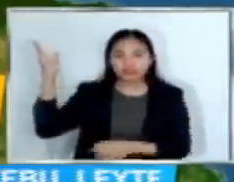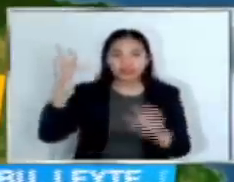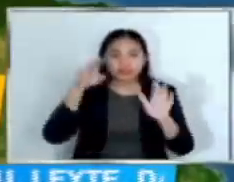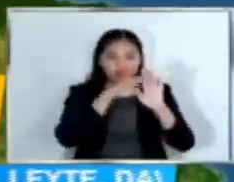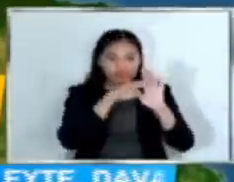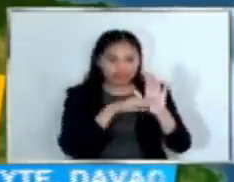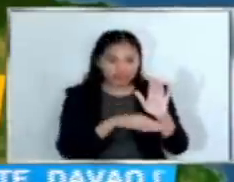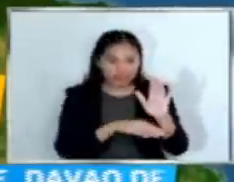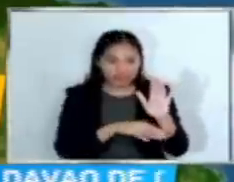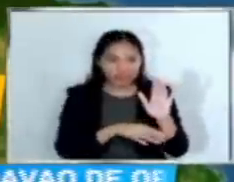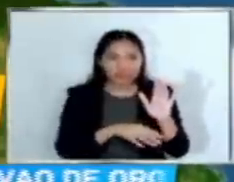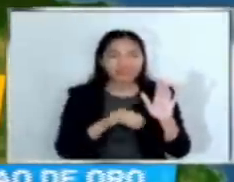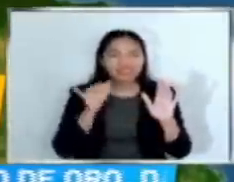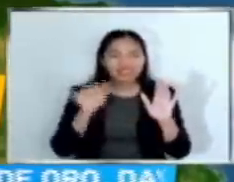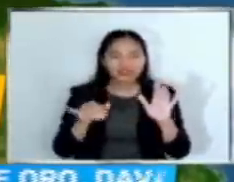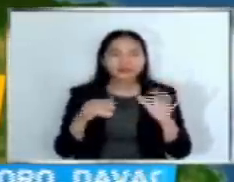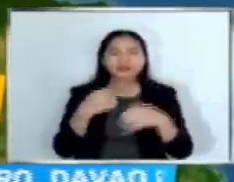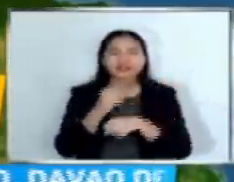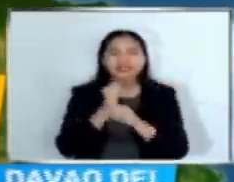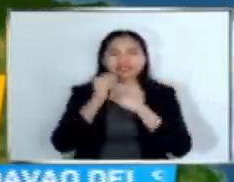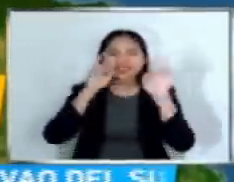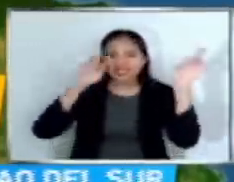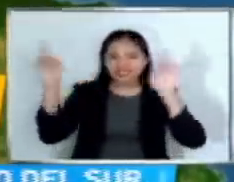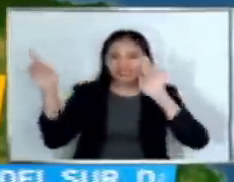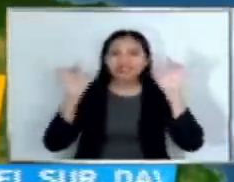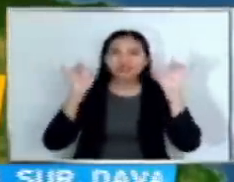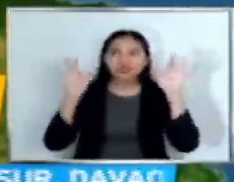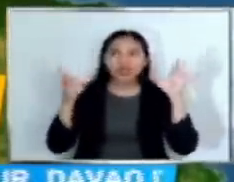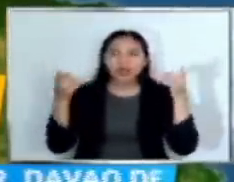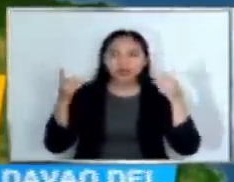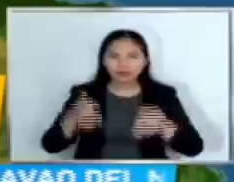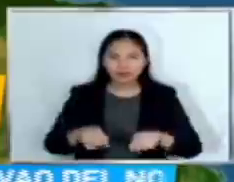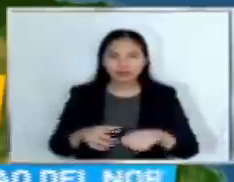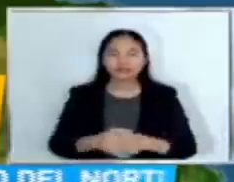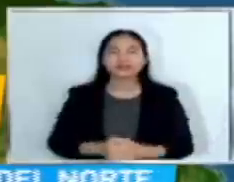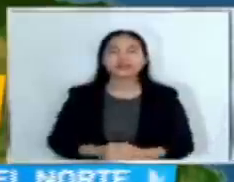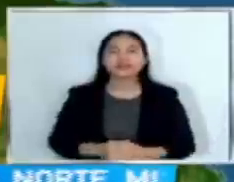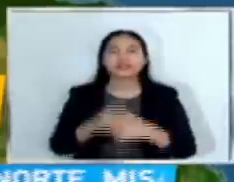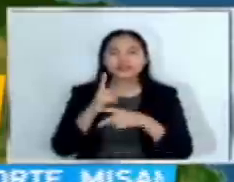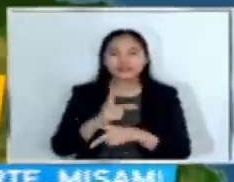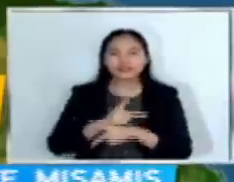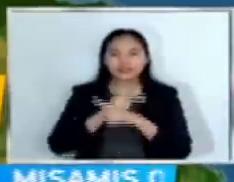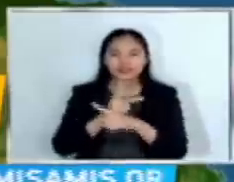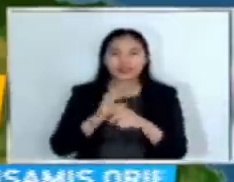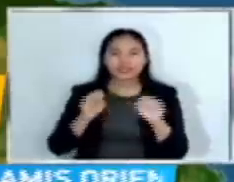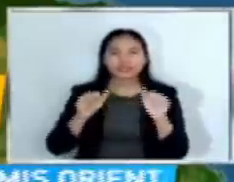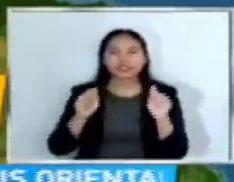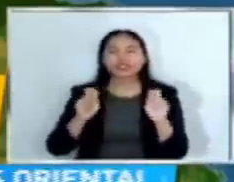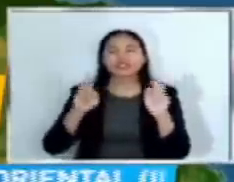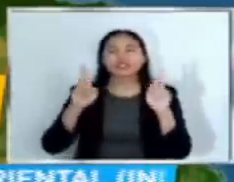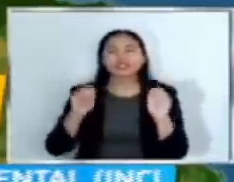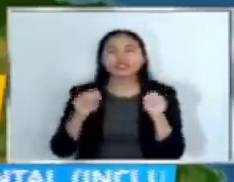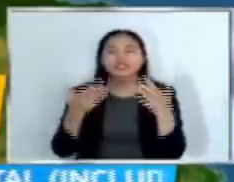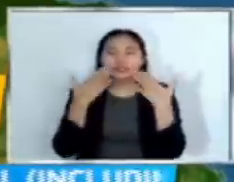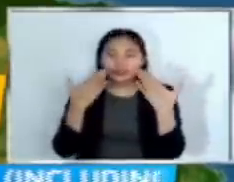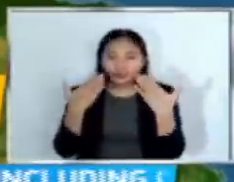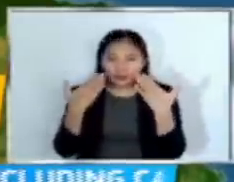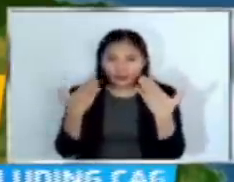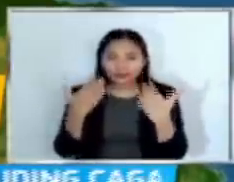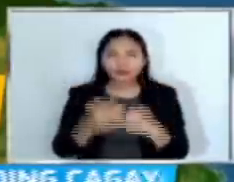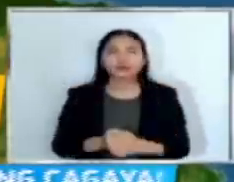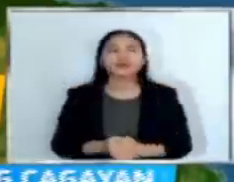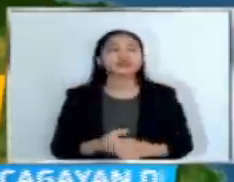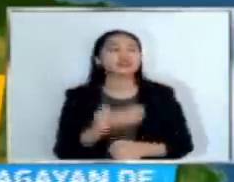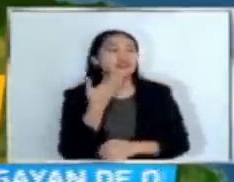case scenario. Malakas na ulan, malakas na hangin. So ingat po ngayong weekend. Maraming salamat po sa inyo. Maraming plano din po at maganda araw. Sige noong